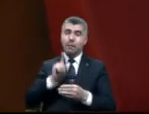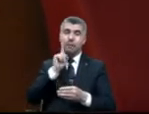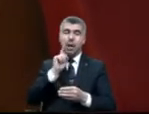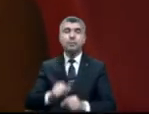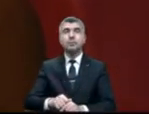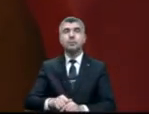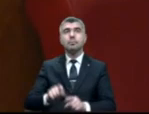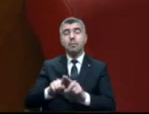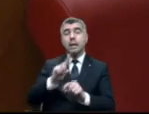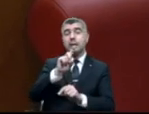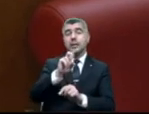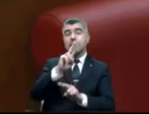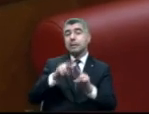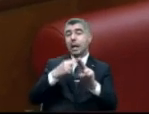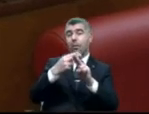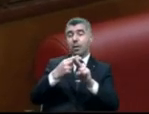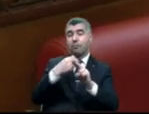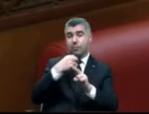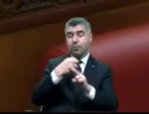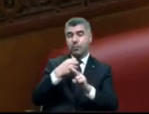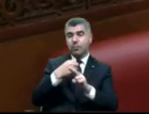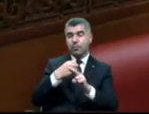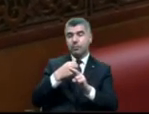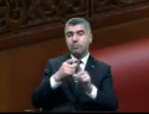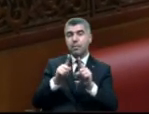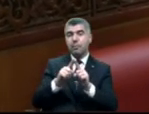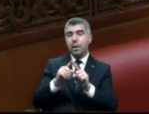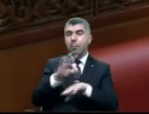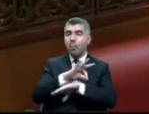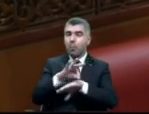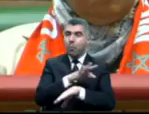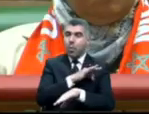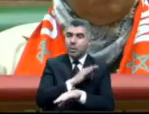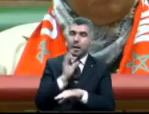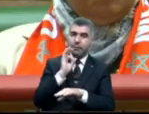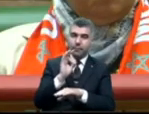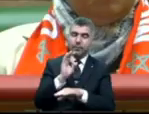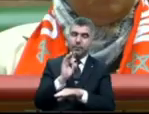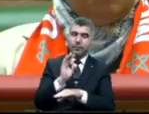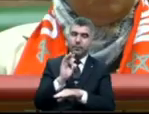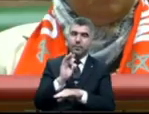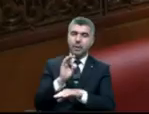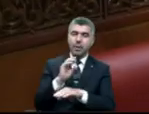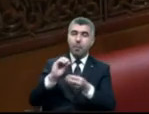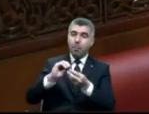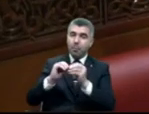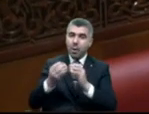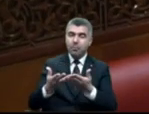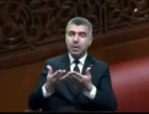المحترمة أنا جاوبت خصوصا على القضية على الجانب اللي كيهم الموظفين واللي هذا، مي طبعا